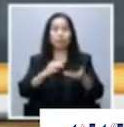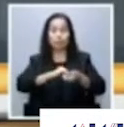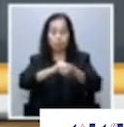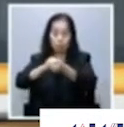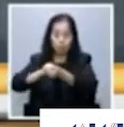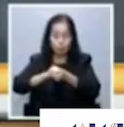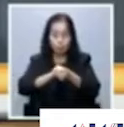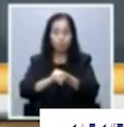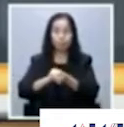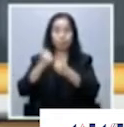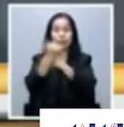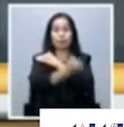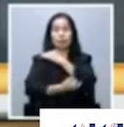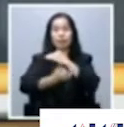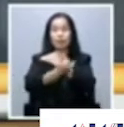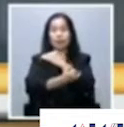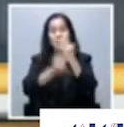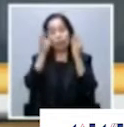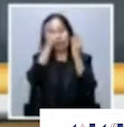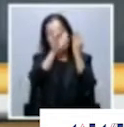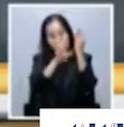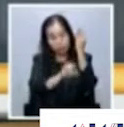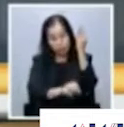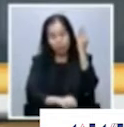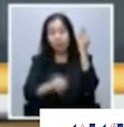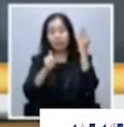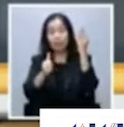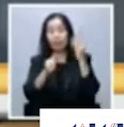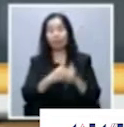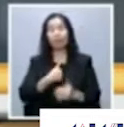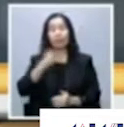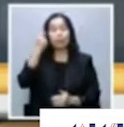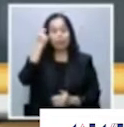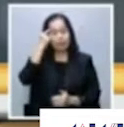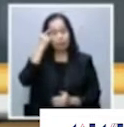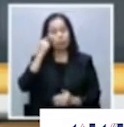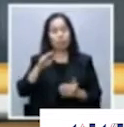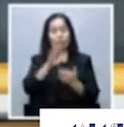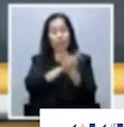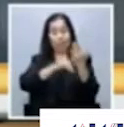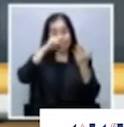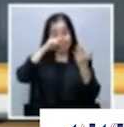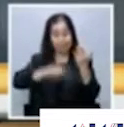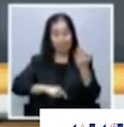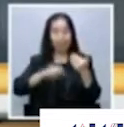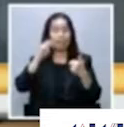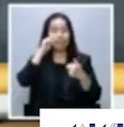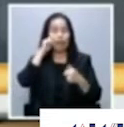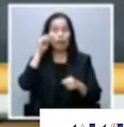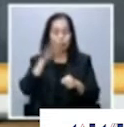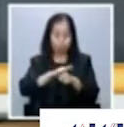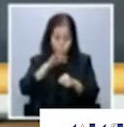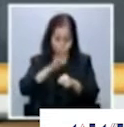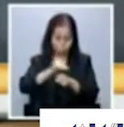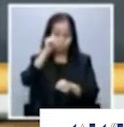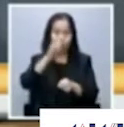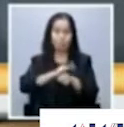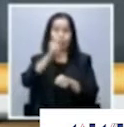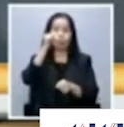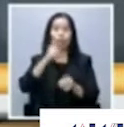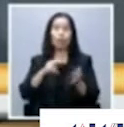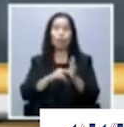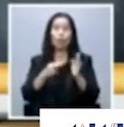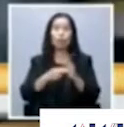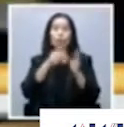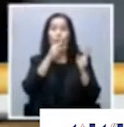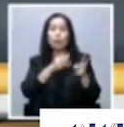ศดังกล่าวผมเชื่อมั่นว่าประเทศไทยเราจะไม่ขาดน้ำอย่างทุกวันนี้นั่นคือการผันน้